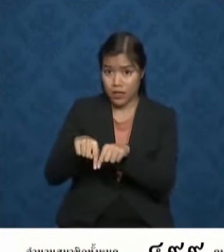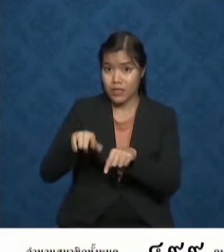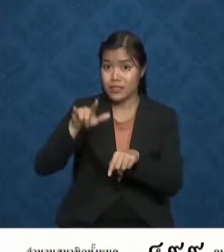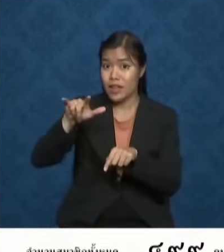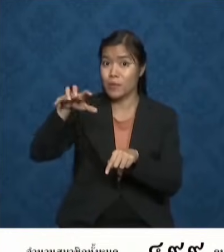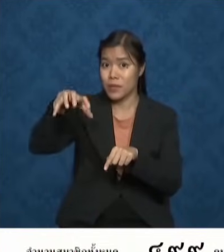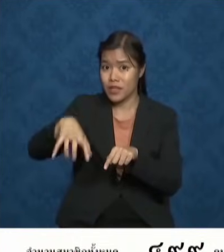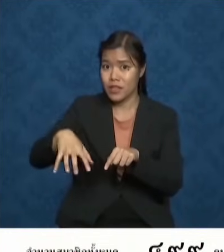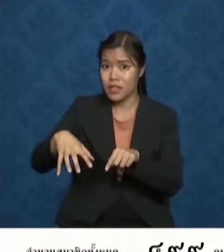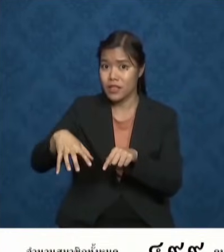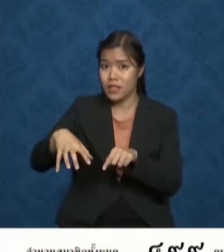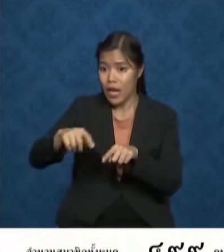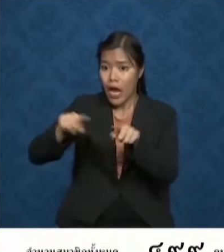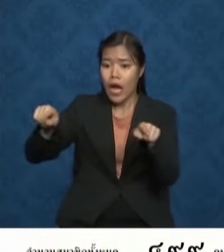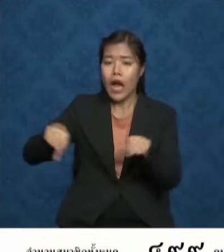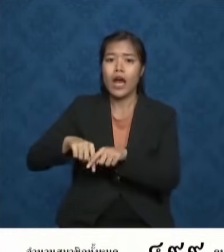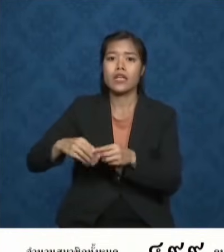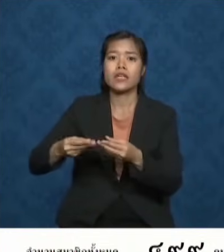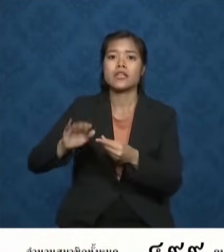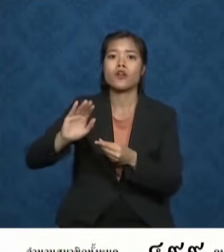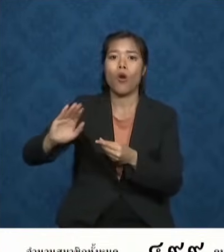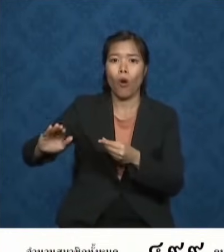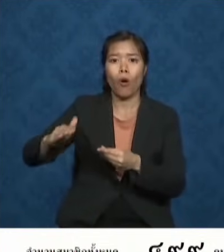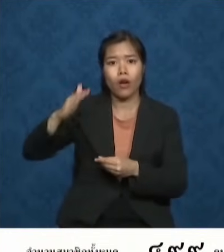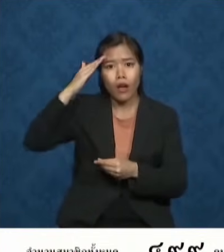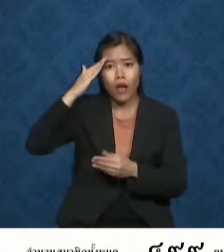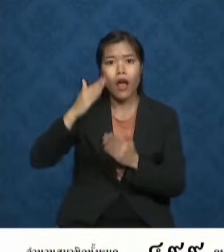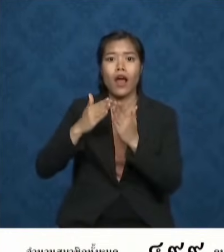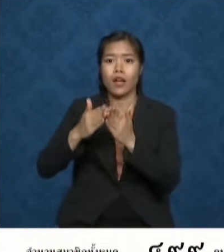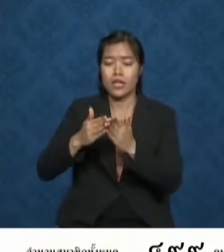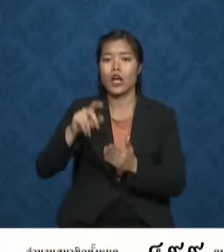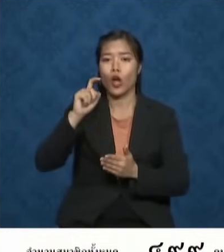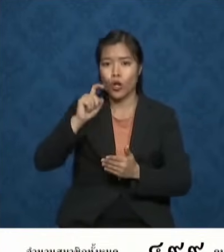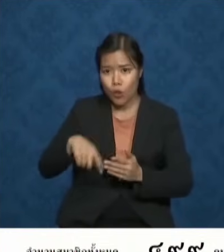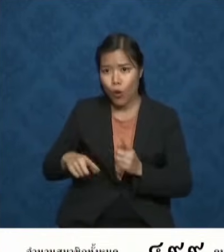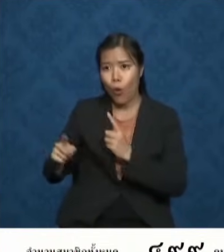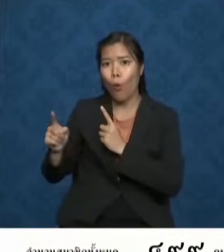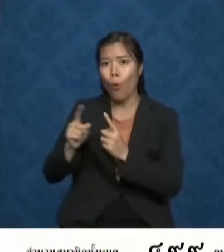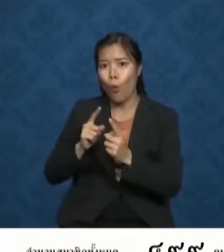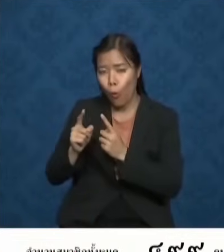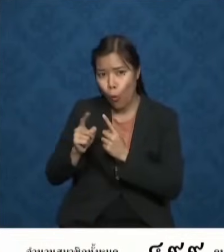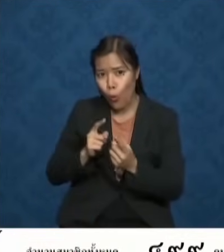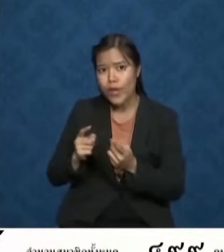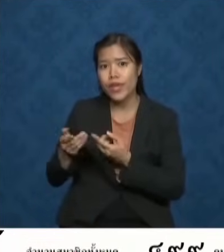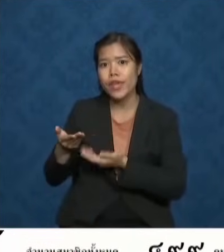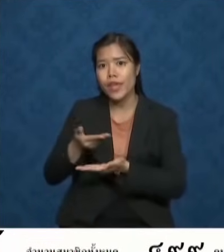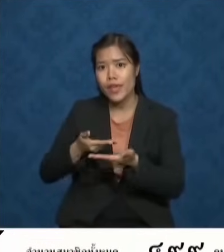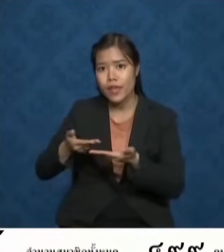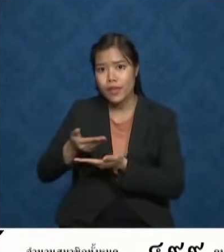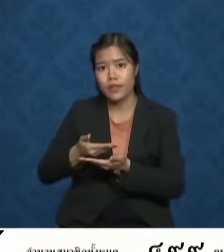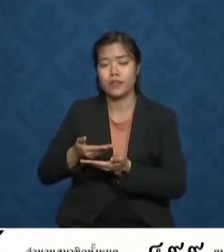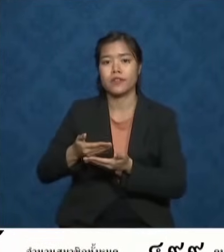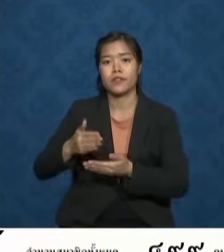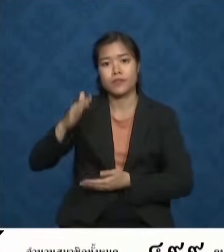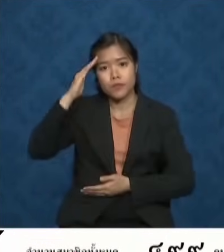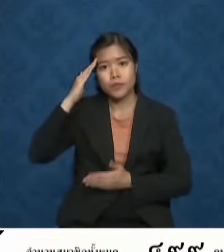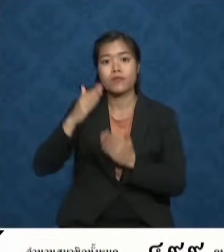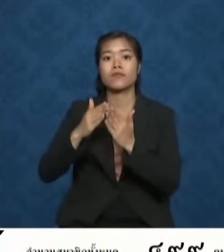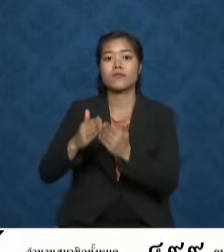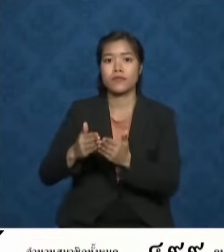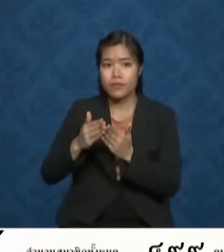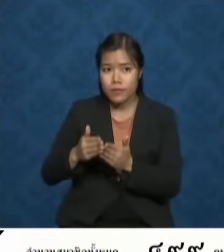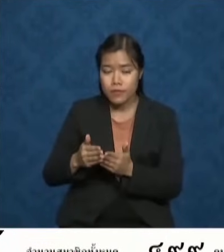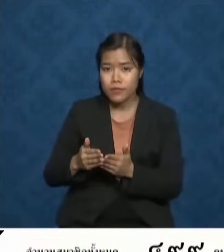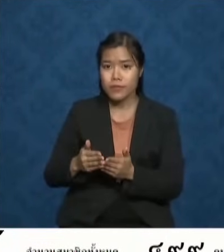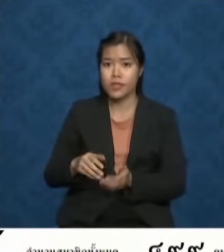าแล้วไม่คุยกับทัพเรือได้อะไม่ได้รัฐบาลก็ต้องจีบพูดตรงๆก็ต้องจีบเชิงบังคับต้องเป็นนโยบายสั่ง